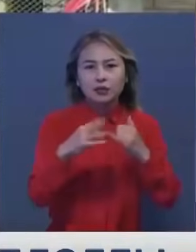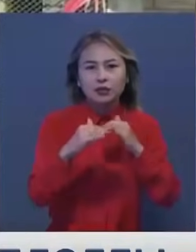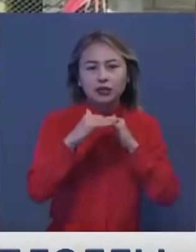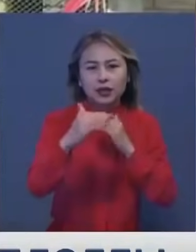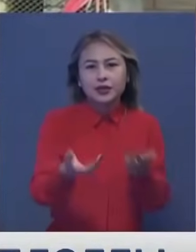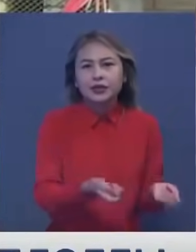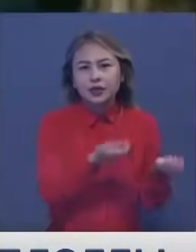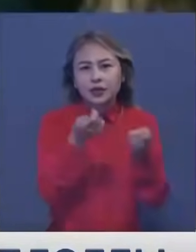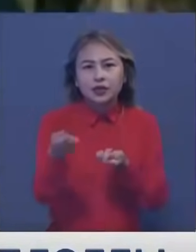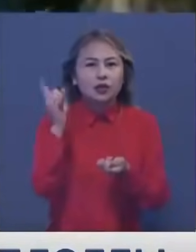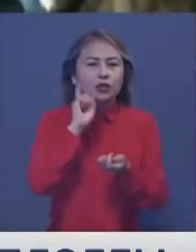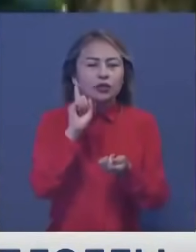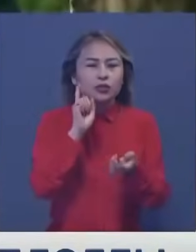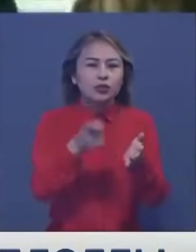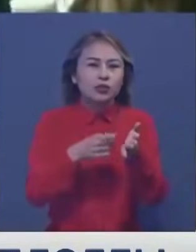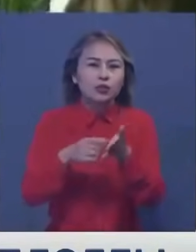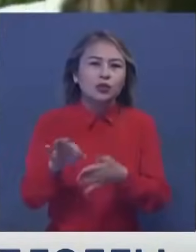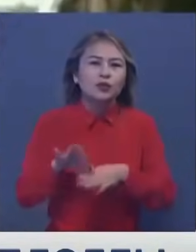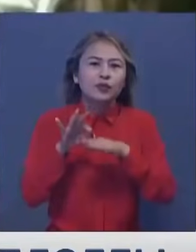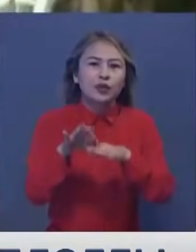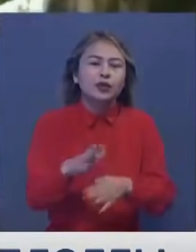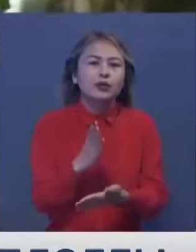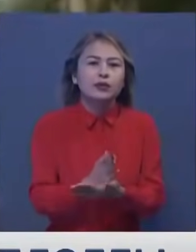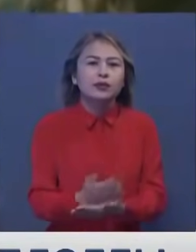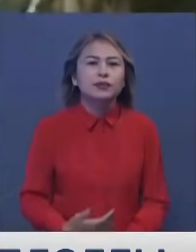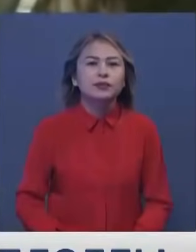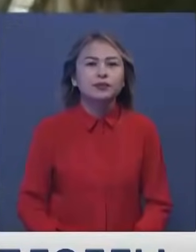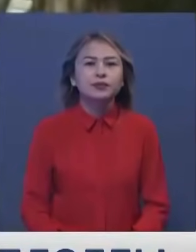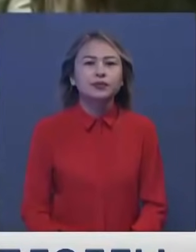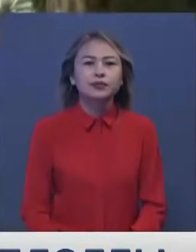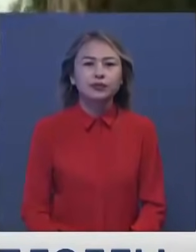алып шықты, қазір тергеу жүріп жатыр.